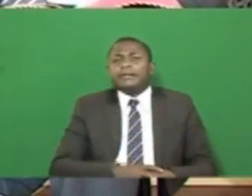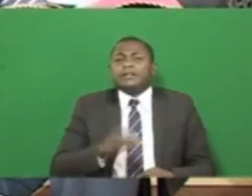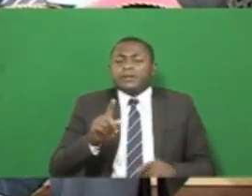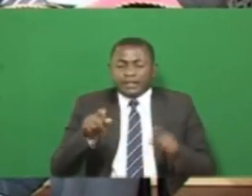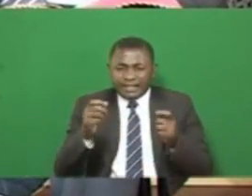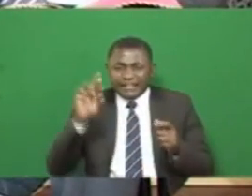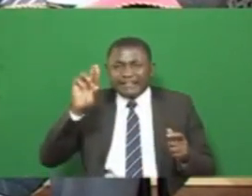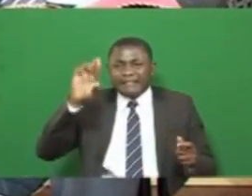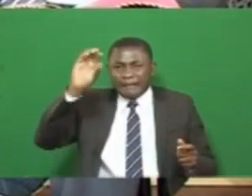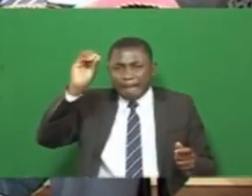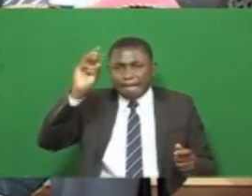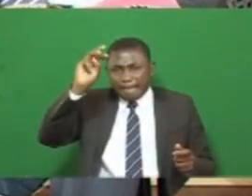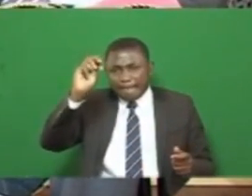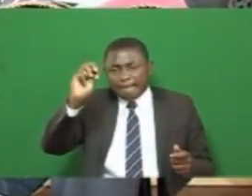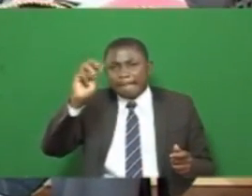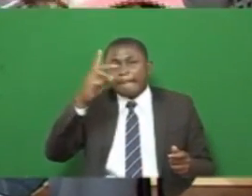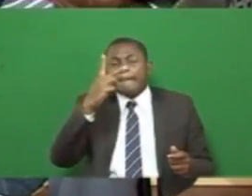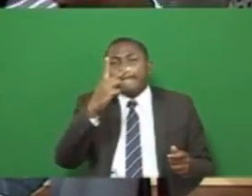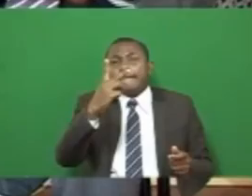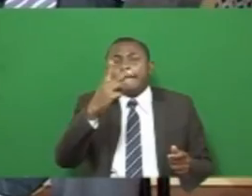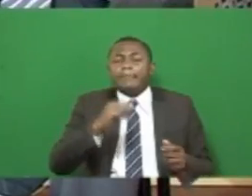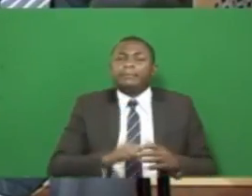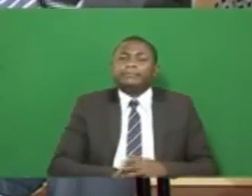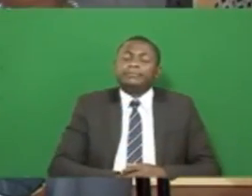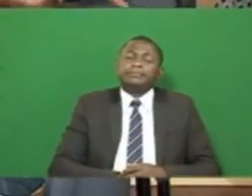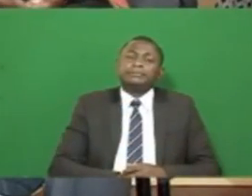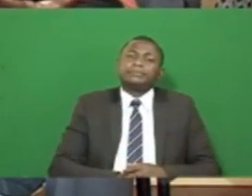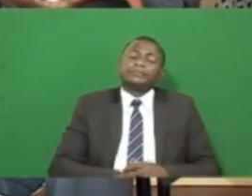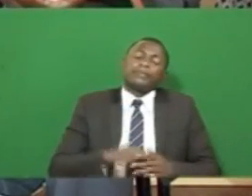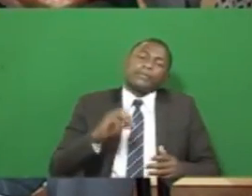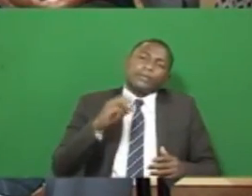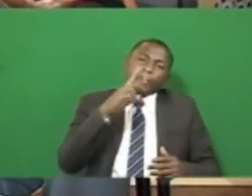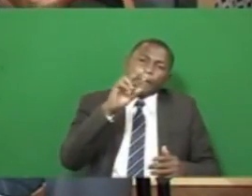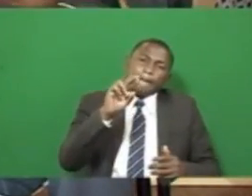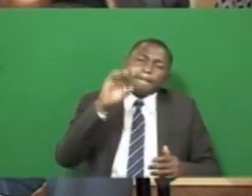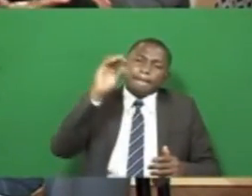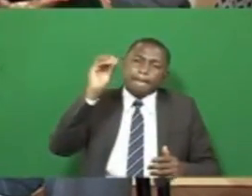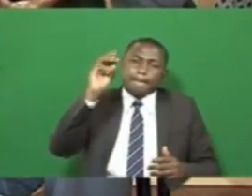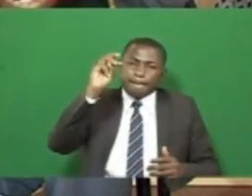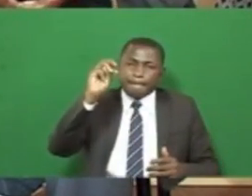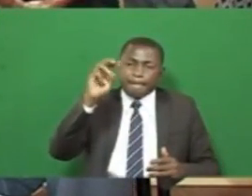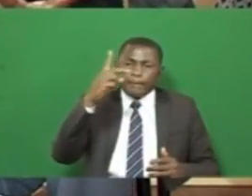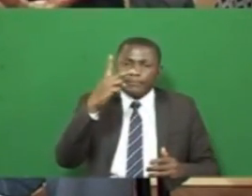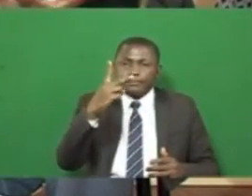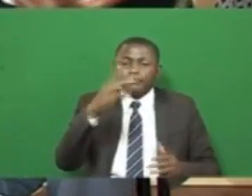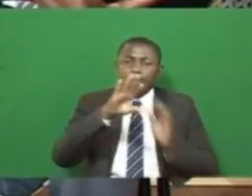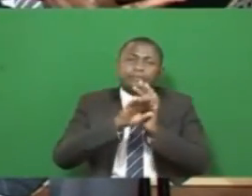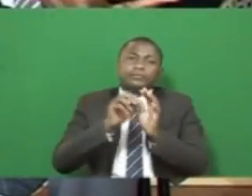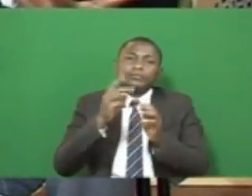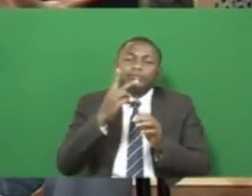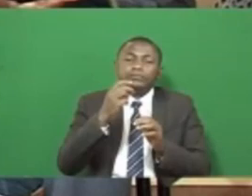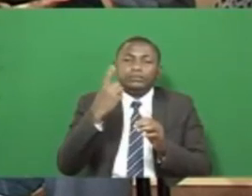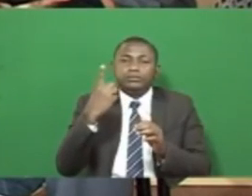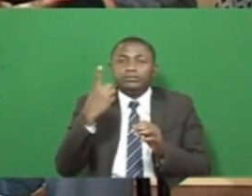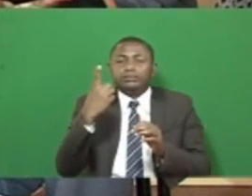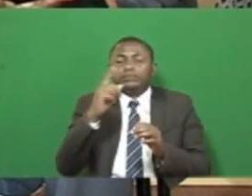pana Roma 2. Alright. Uda uta. Ayo. Uda uta. Okay. Alright. Ugozo uta. Ugozo uta. Roma 2 verse 21 kwenda